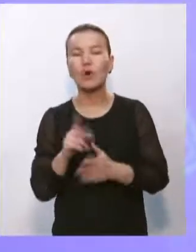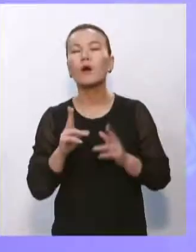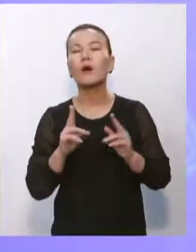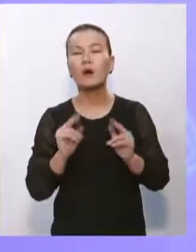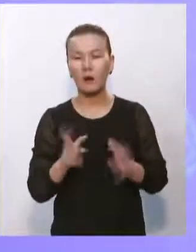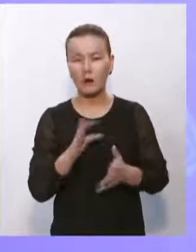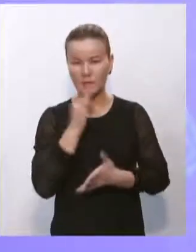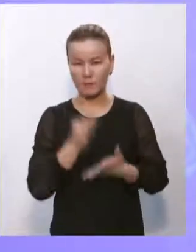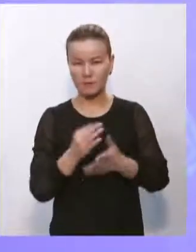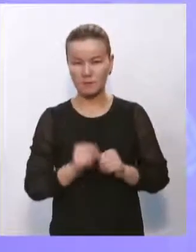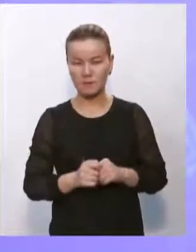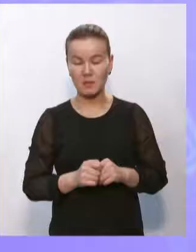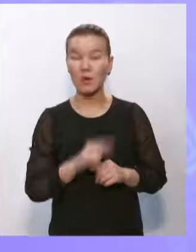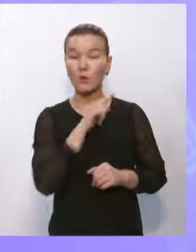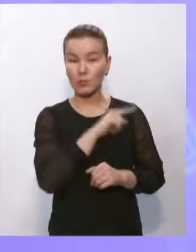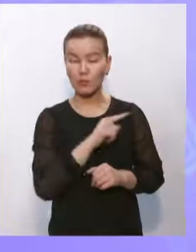Бул эмненин баласы?